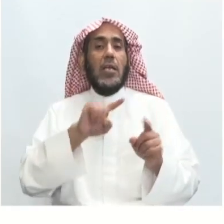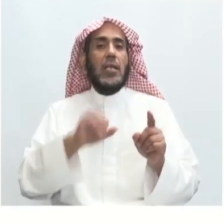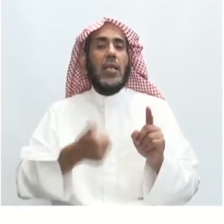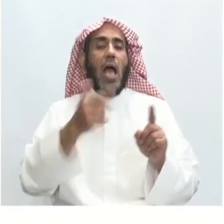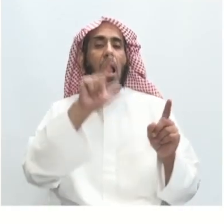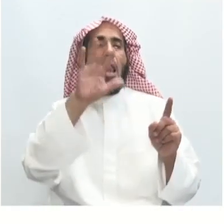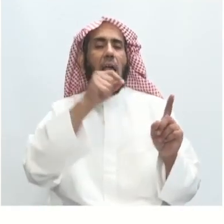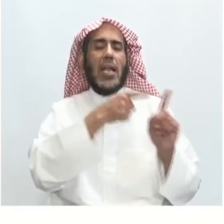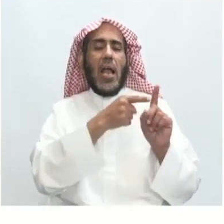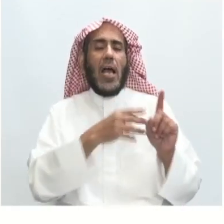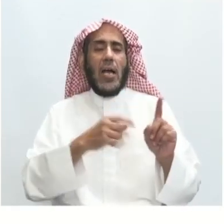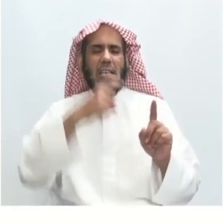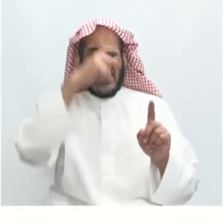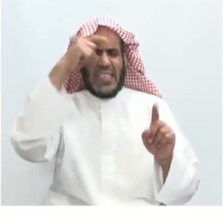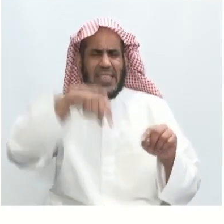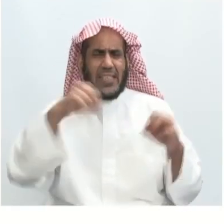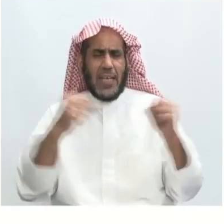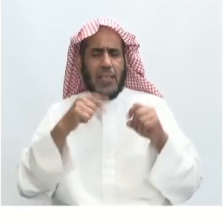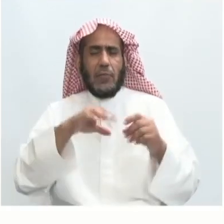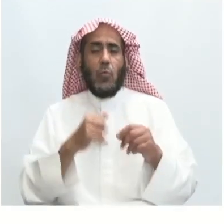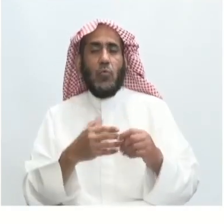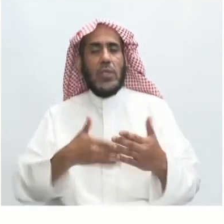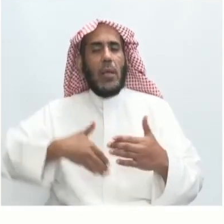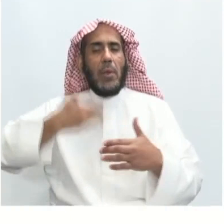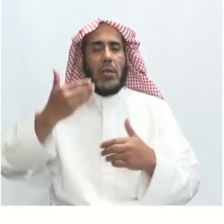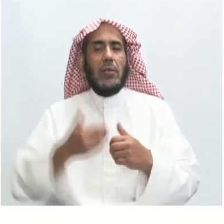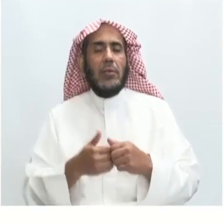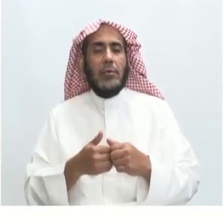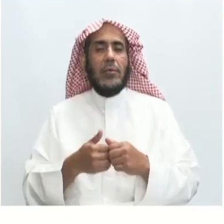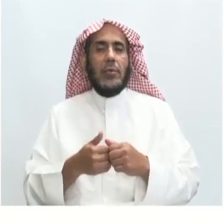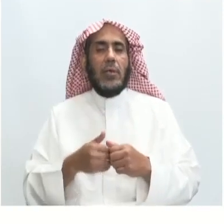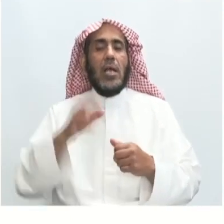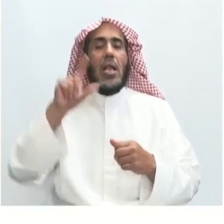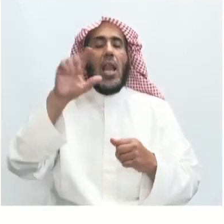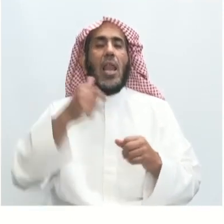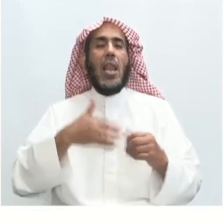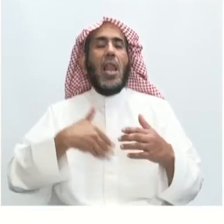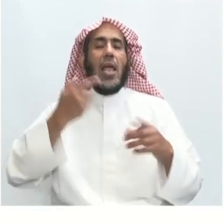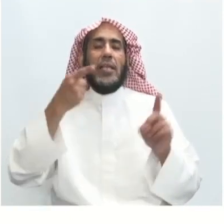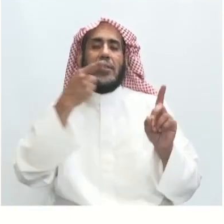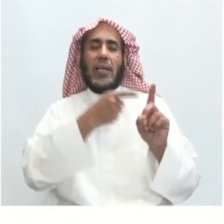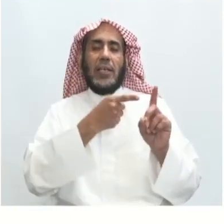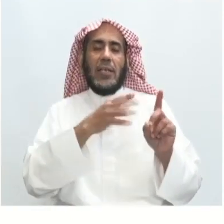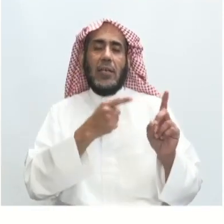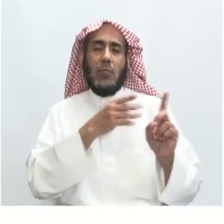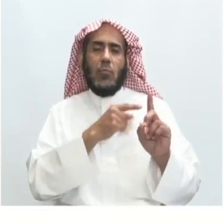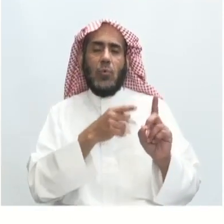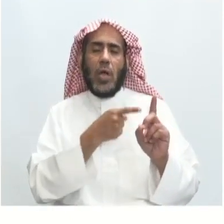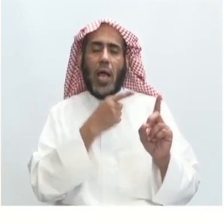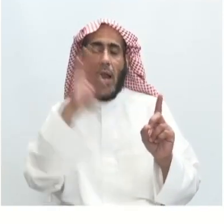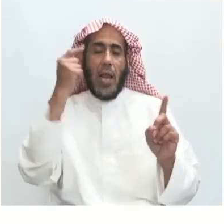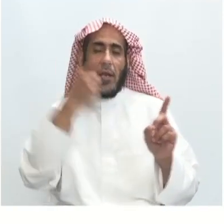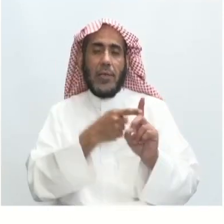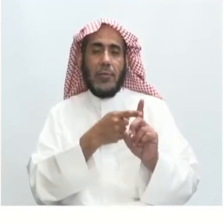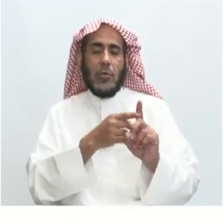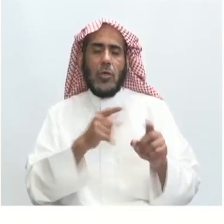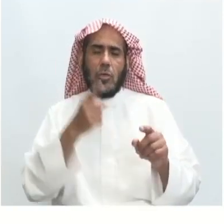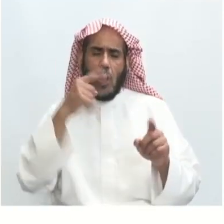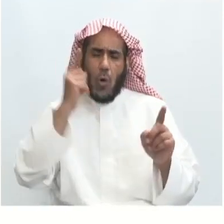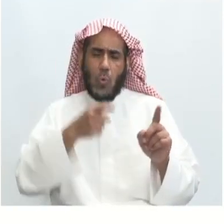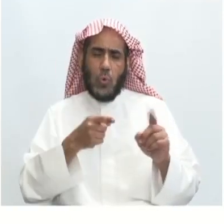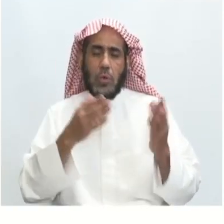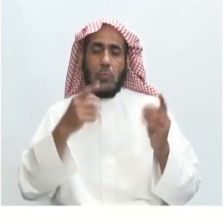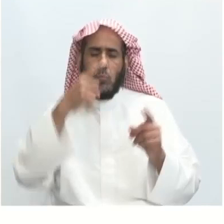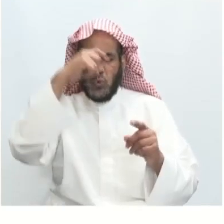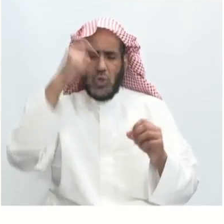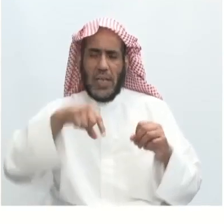اجتهدي في دراستك وفي التمني كذلك اقول ليتك تؤتي او مجتهده تكوني مجتهده في